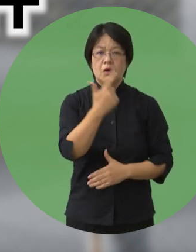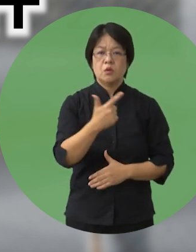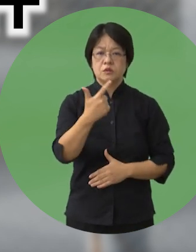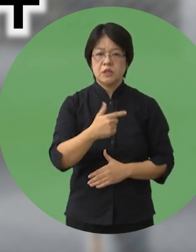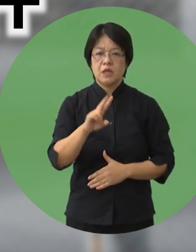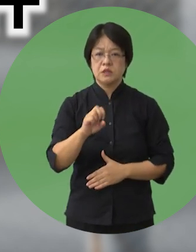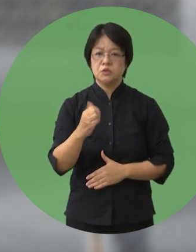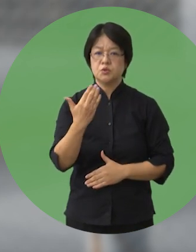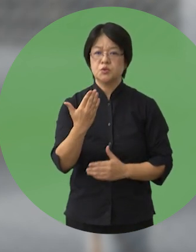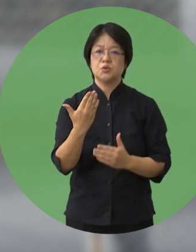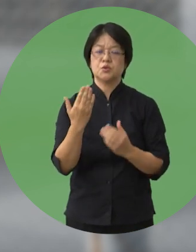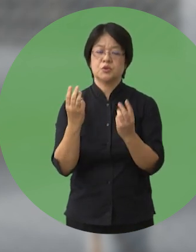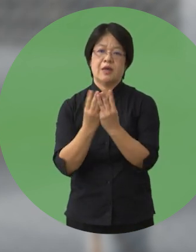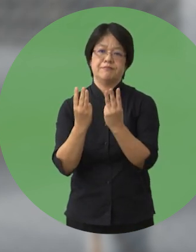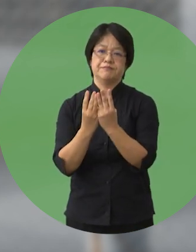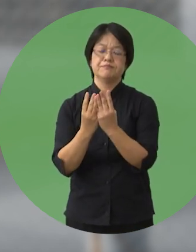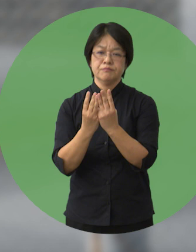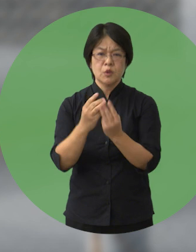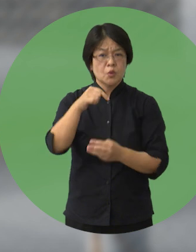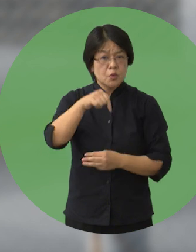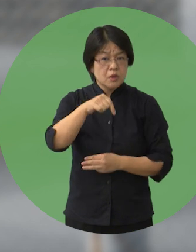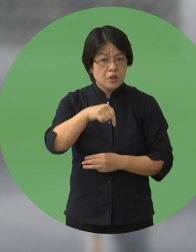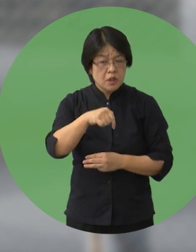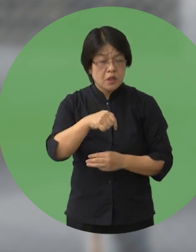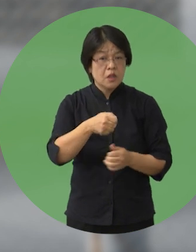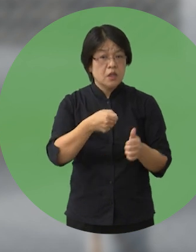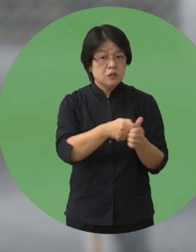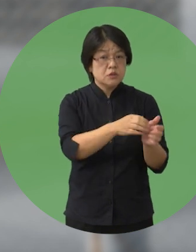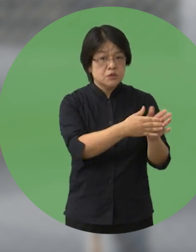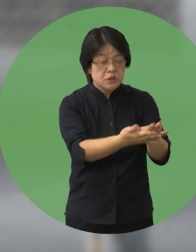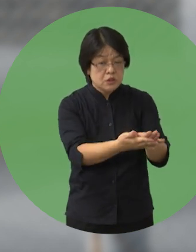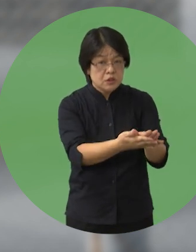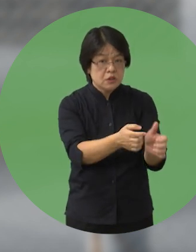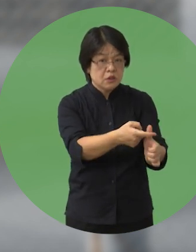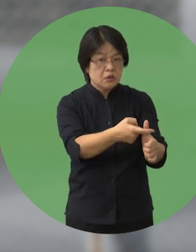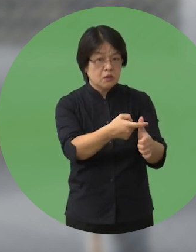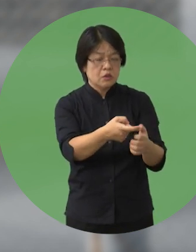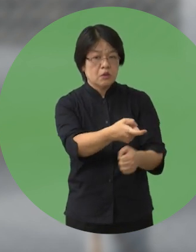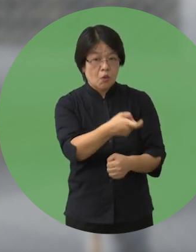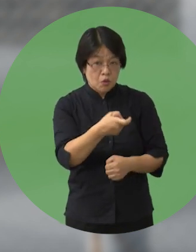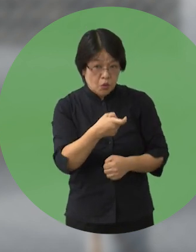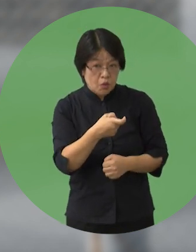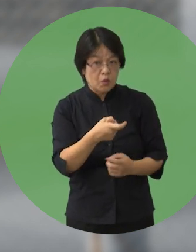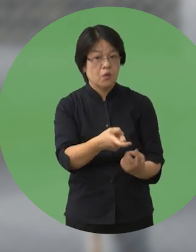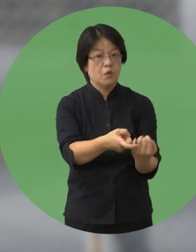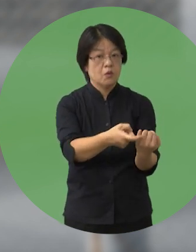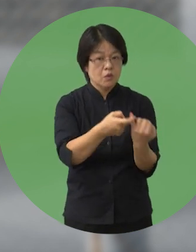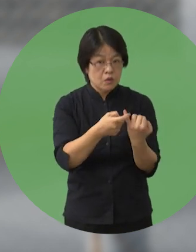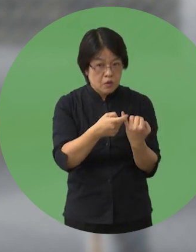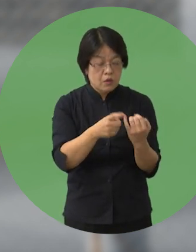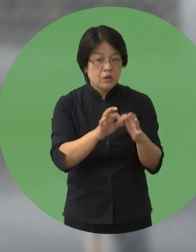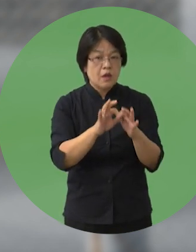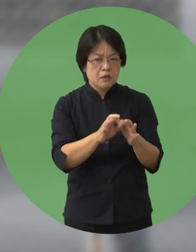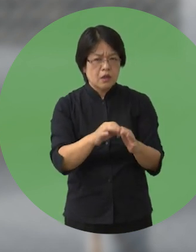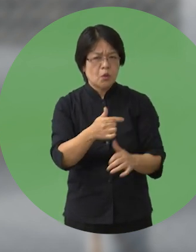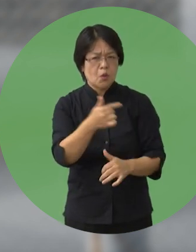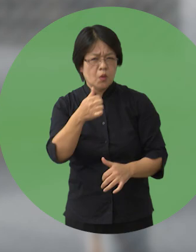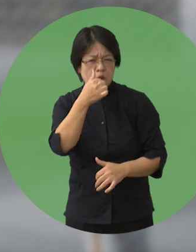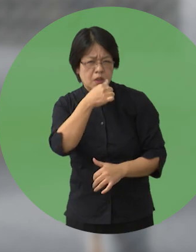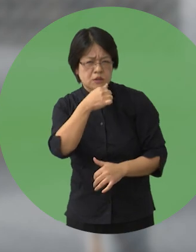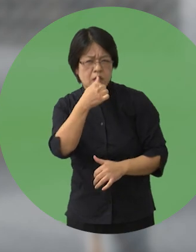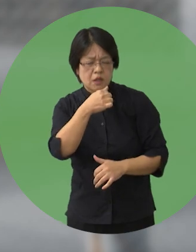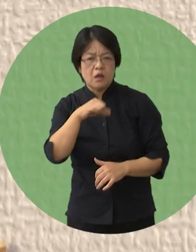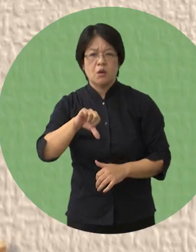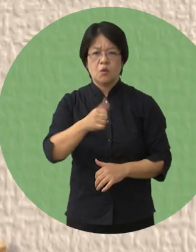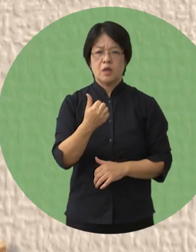も発生し、そのうち殺人・強盗・強姦などの凶悪犯罪が580件に上ります